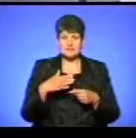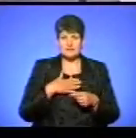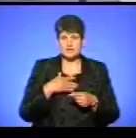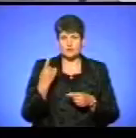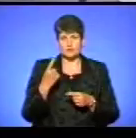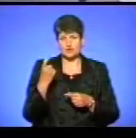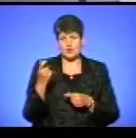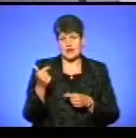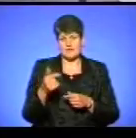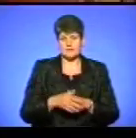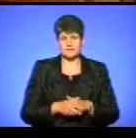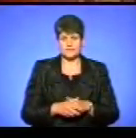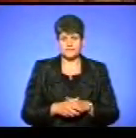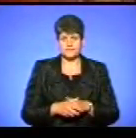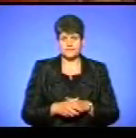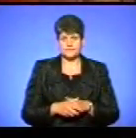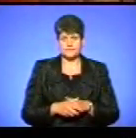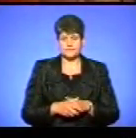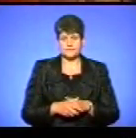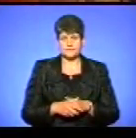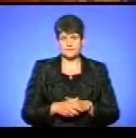близько 100 гривень.